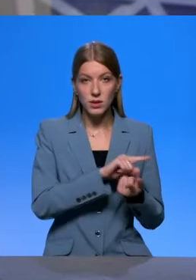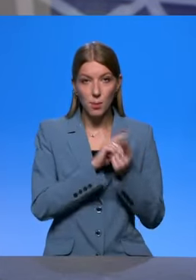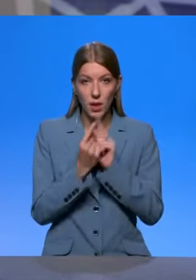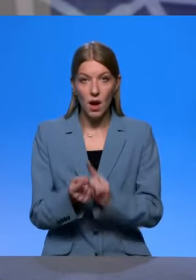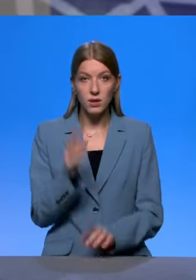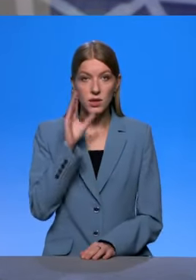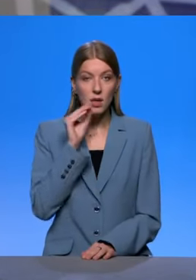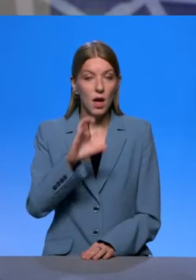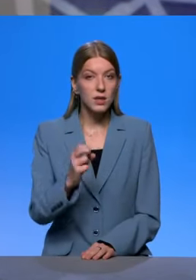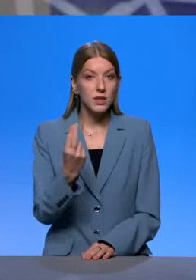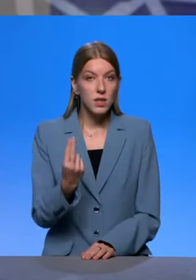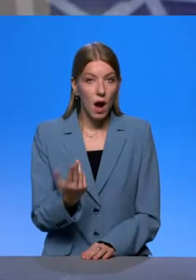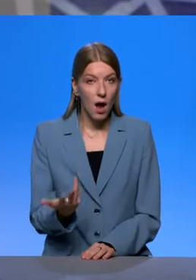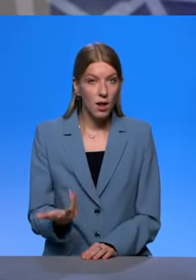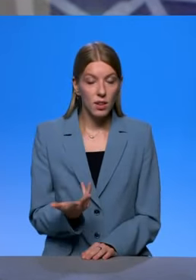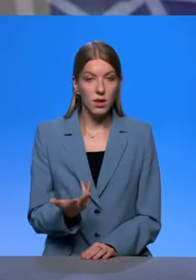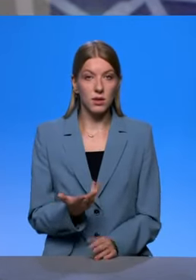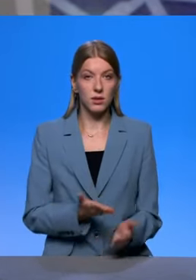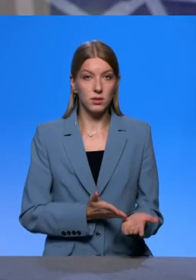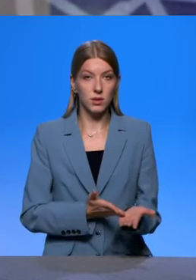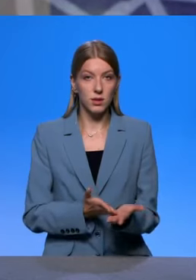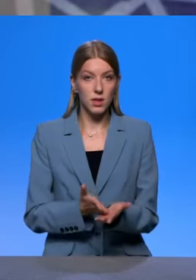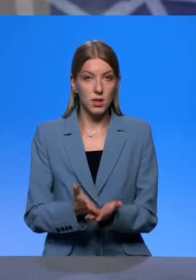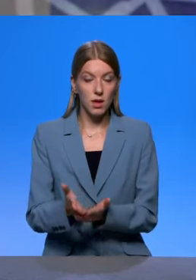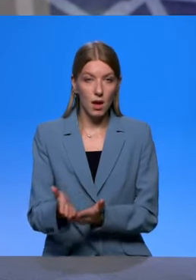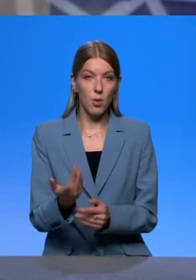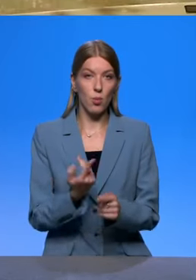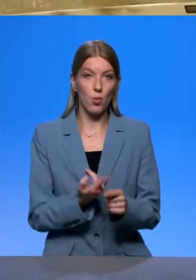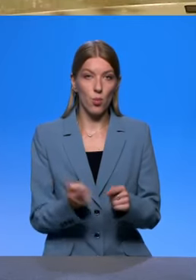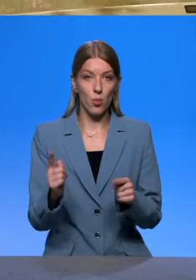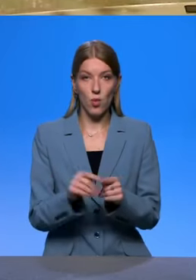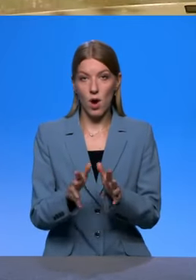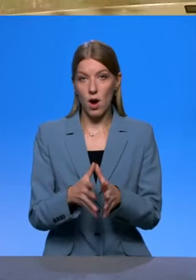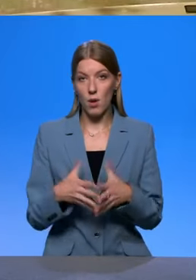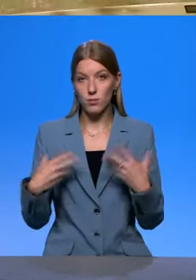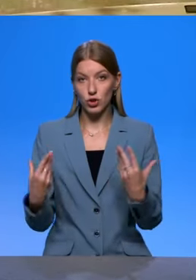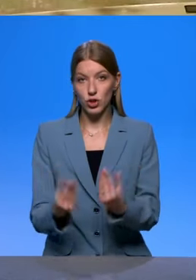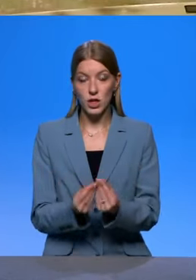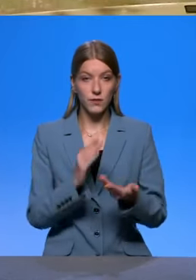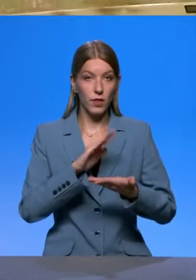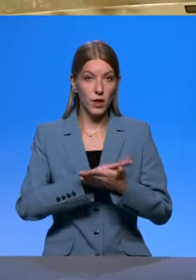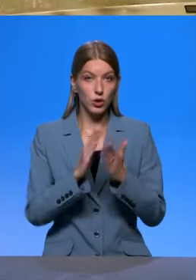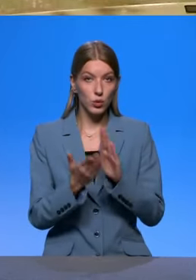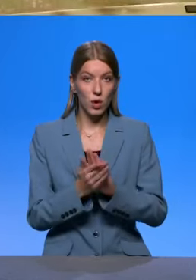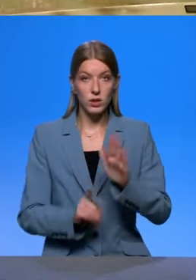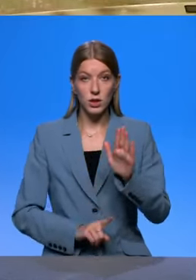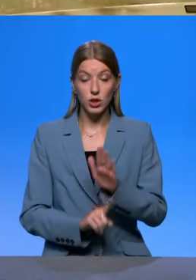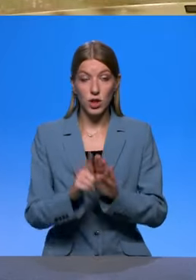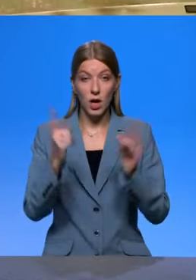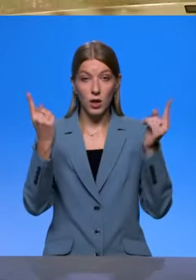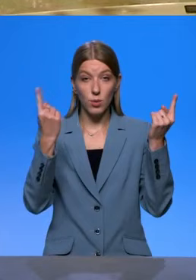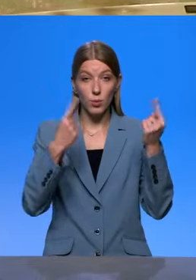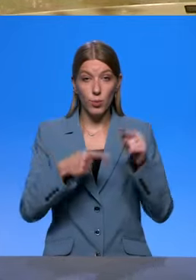только социальная схема и вот эта вот гражданская ситуация начинает проседать, моментально они как